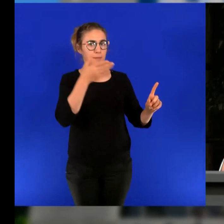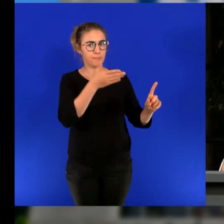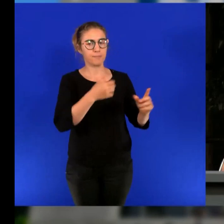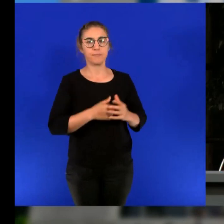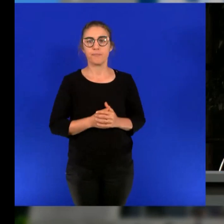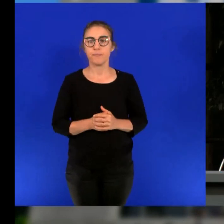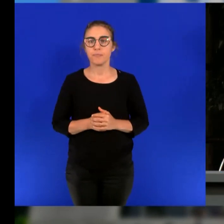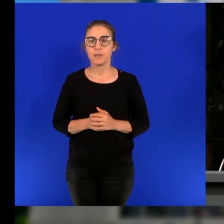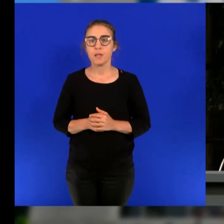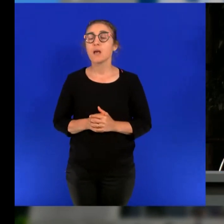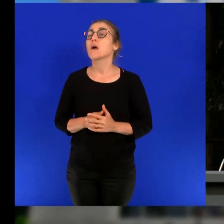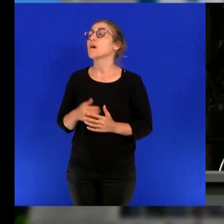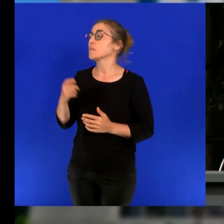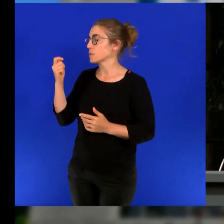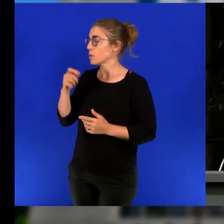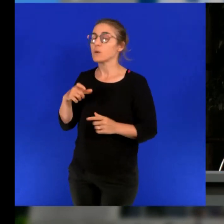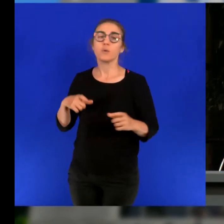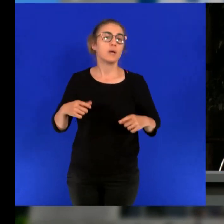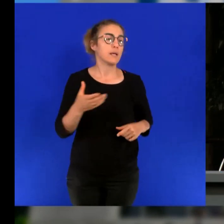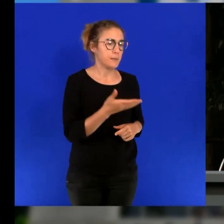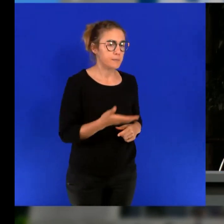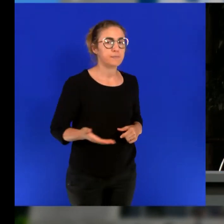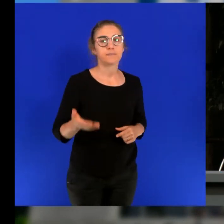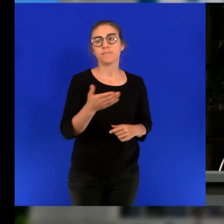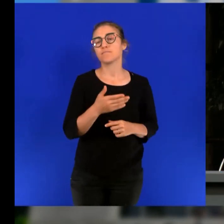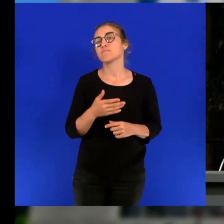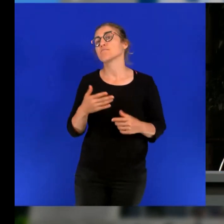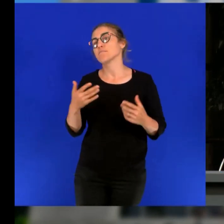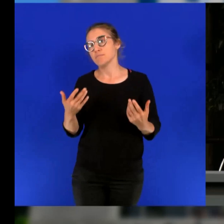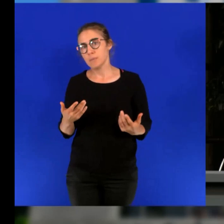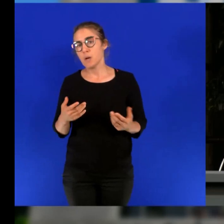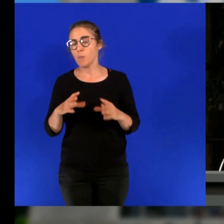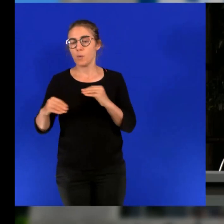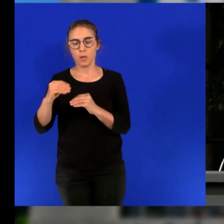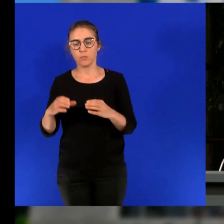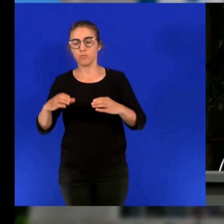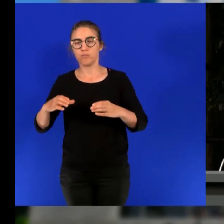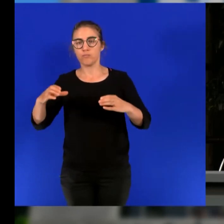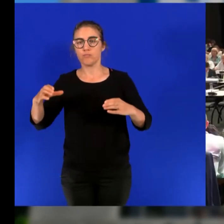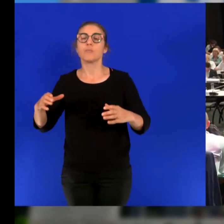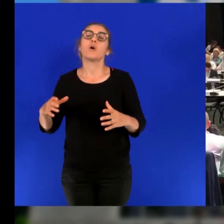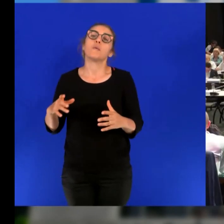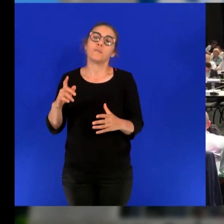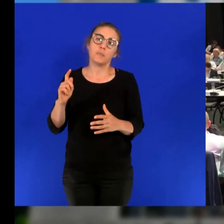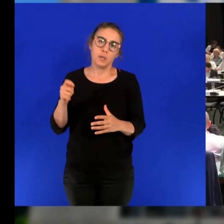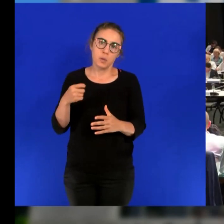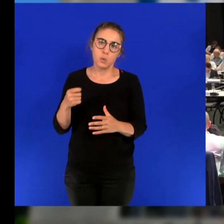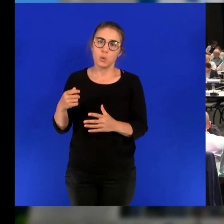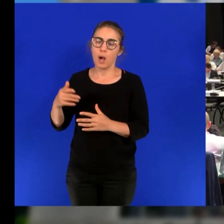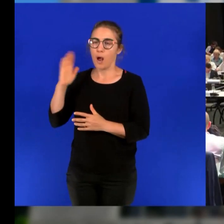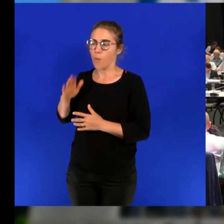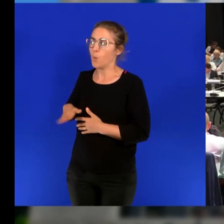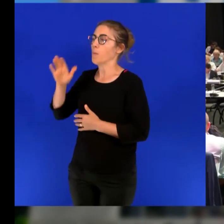Madame la présidente, chers collègues, malgré une augmentation de son nombre d'habitants, certes moins forte que sur la période